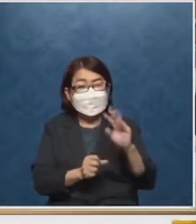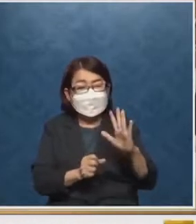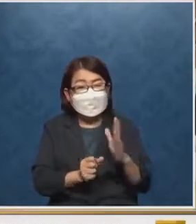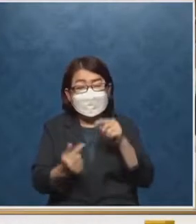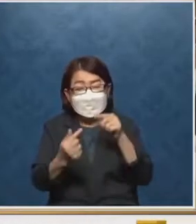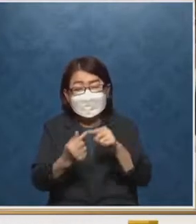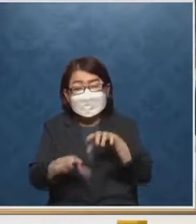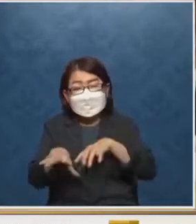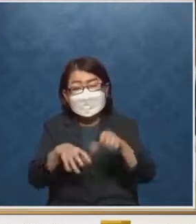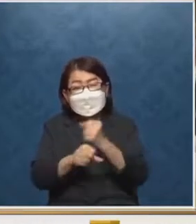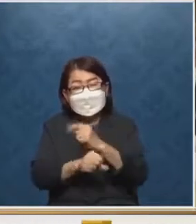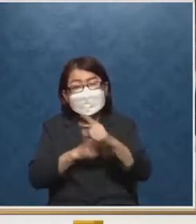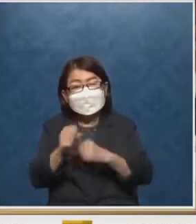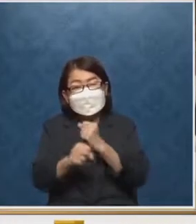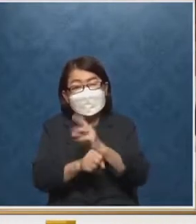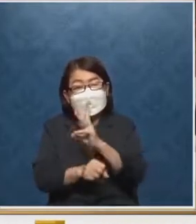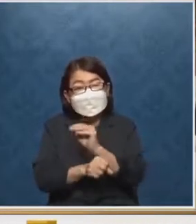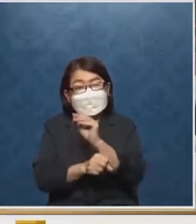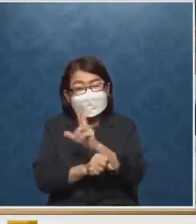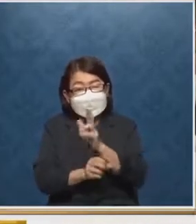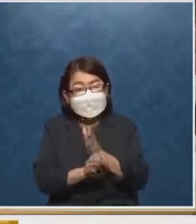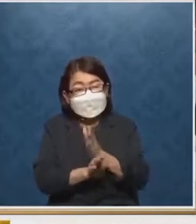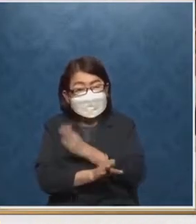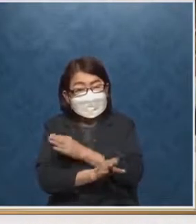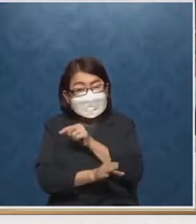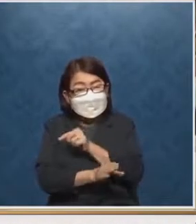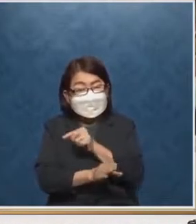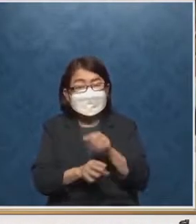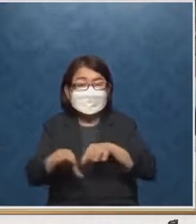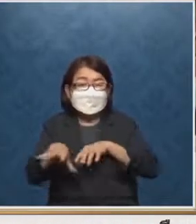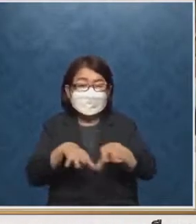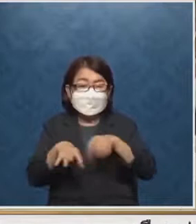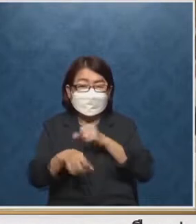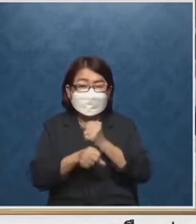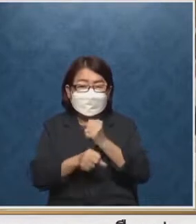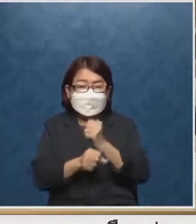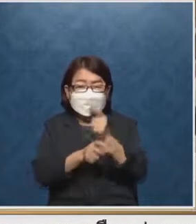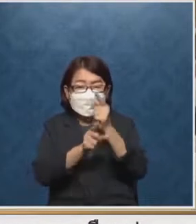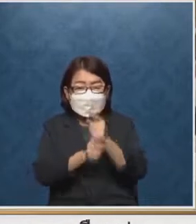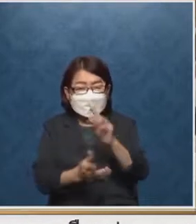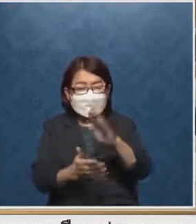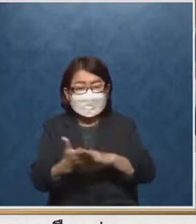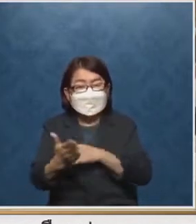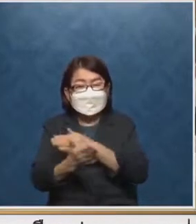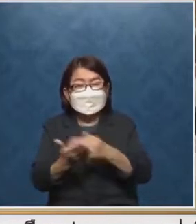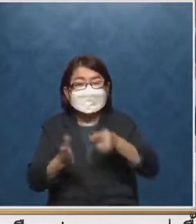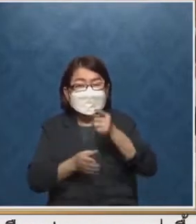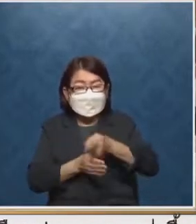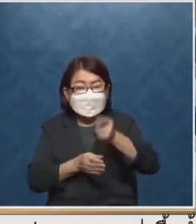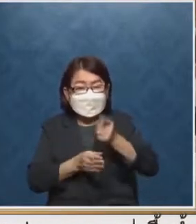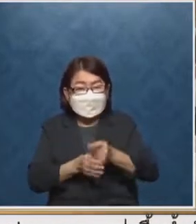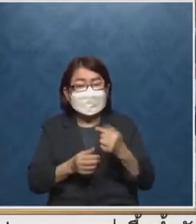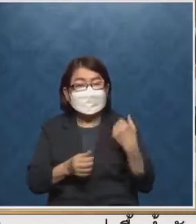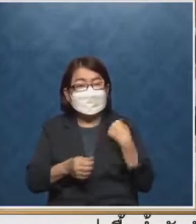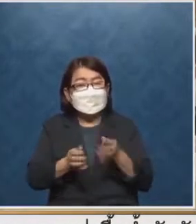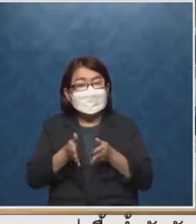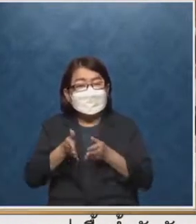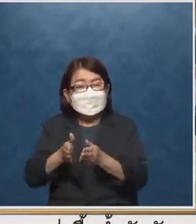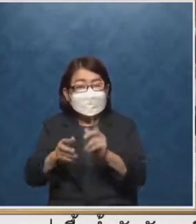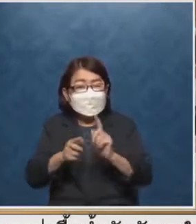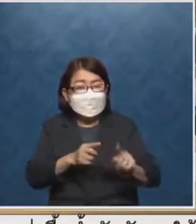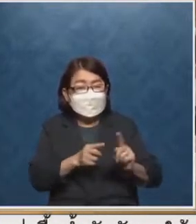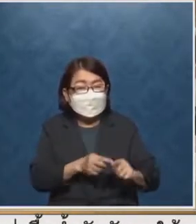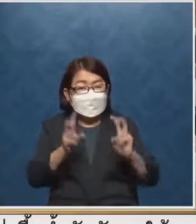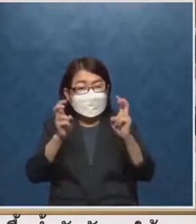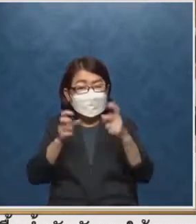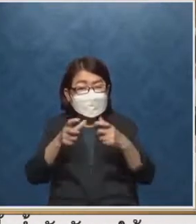ในปี2563ก็ยังดำเนินการภายใต้ยุทธศาสตร์ดังกล่าวซึ่งมีอยู่4ด้านด้วยกันนะ